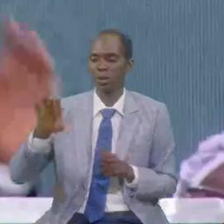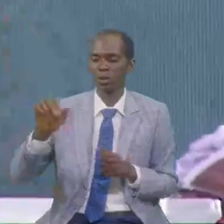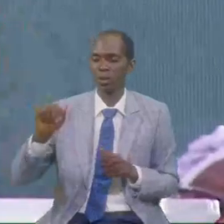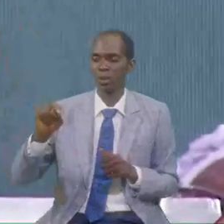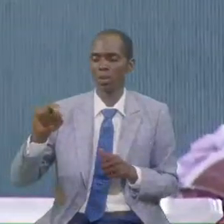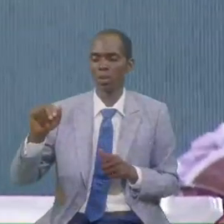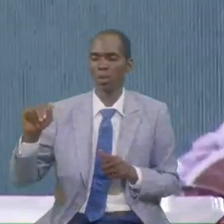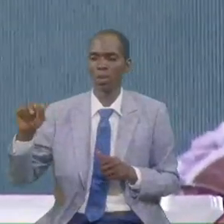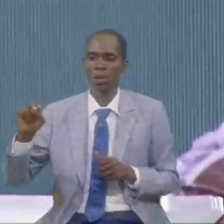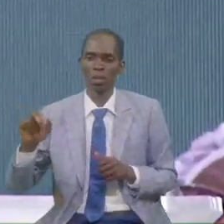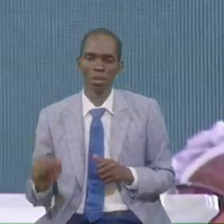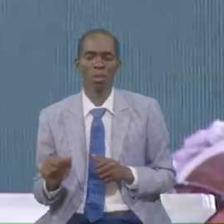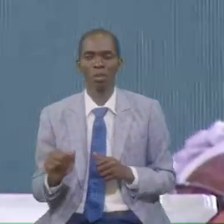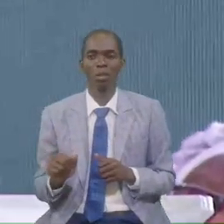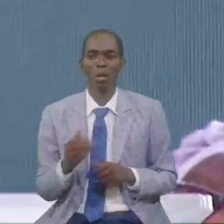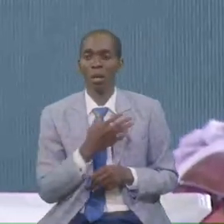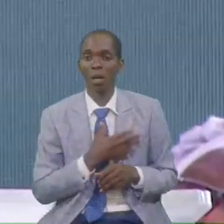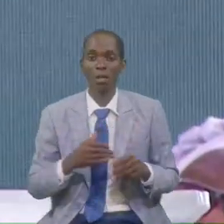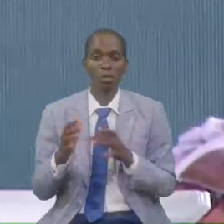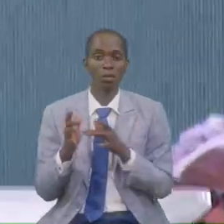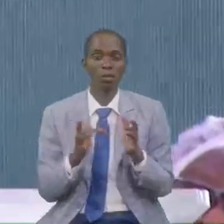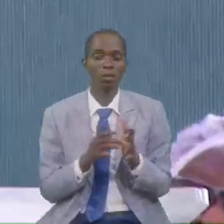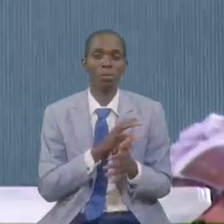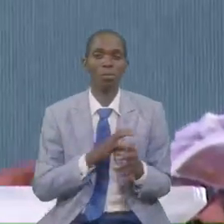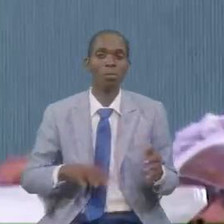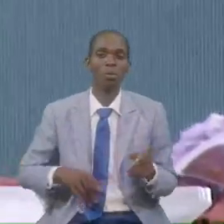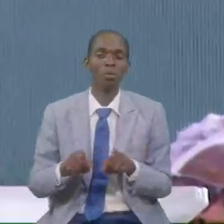Et Paul, l'apôtre,